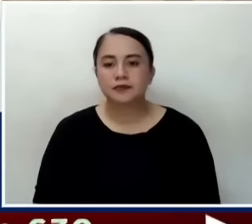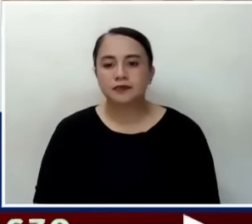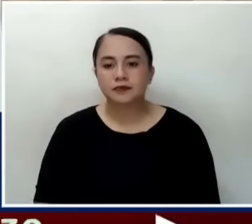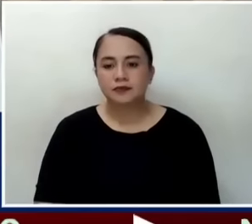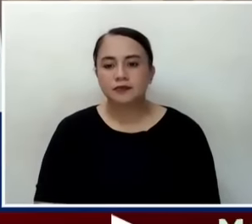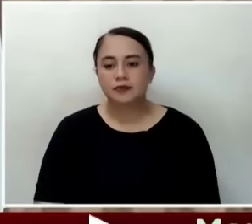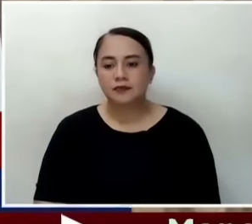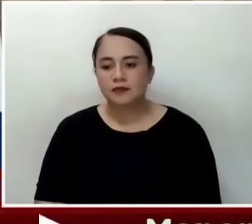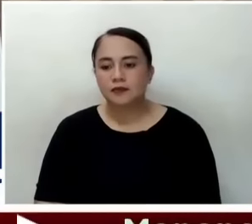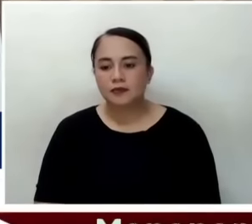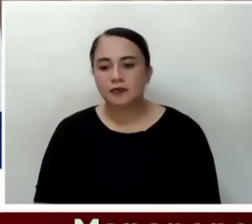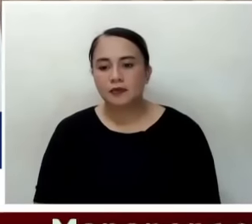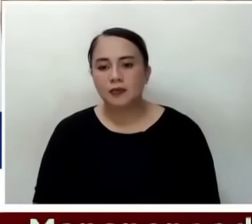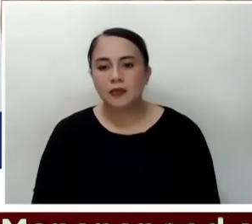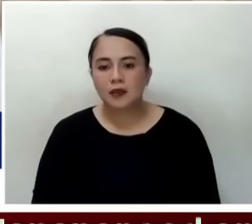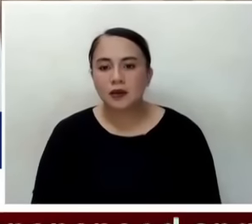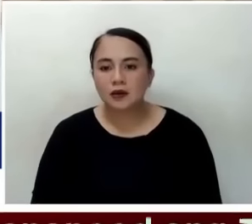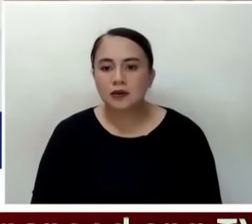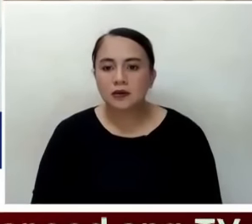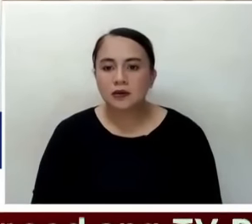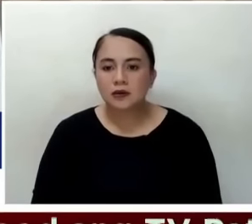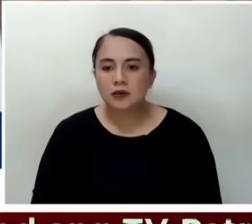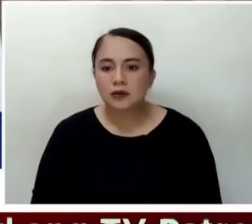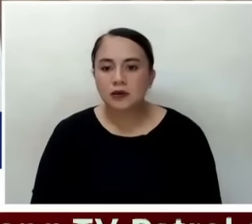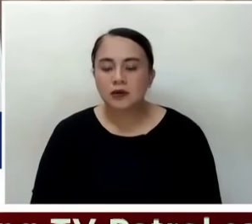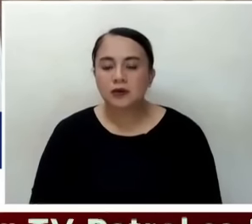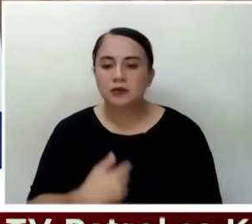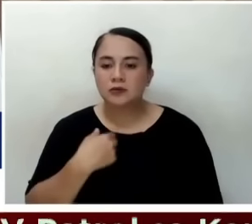The incomes of the poorest